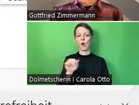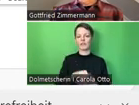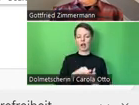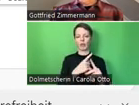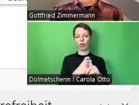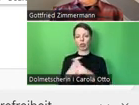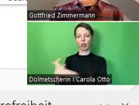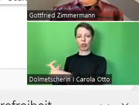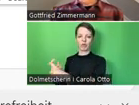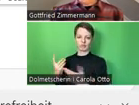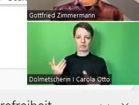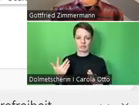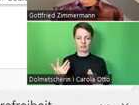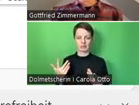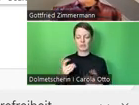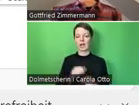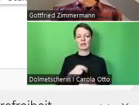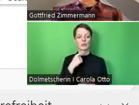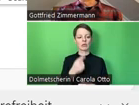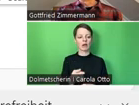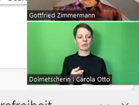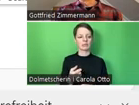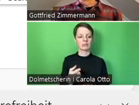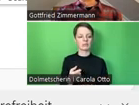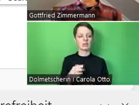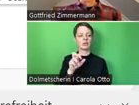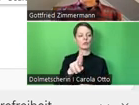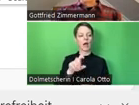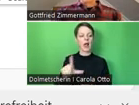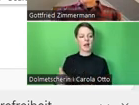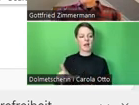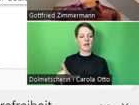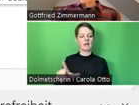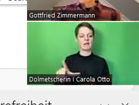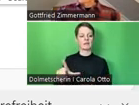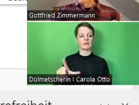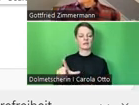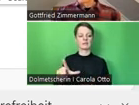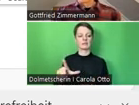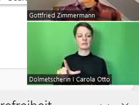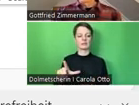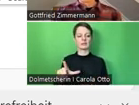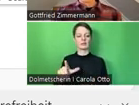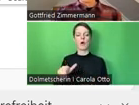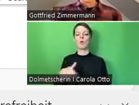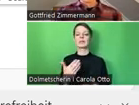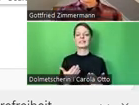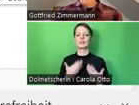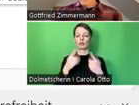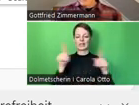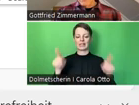Kryptisches. Also ich könnte jetzt auch sagen, ich schreibe den die URL hier rein. Und dann würde der Screen wieder eben